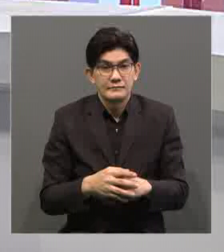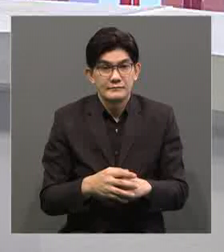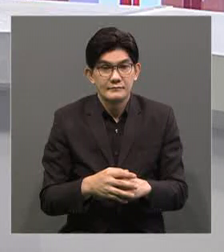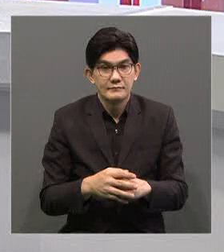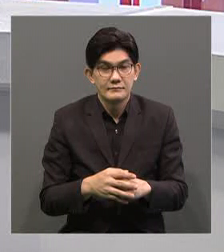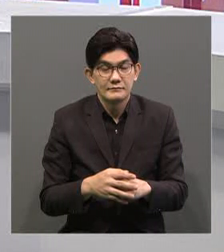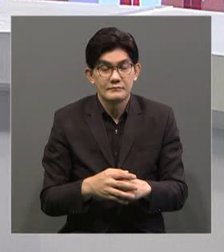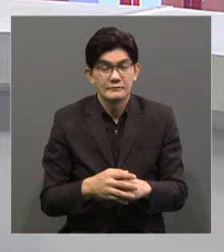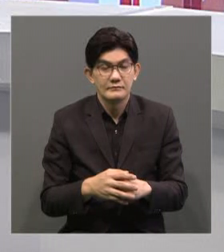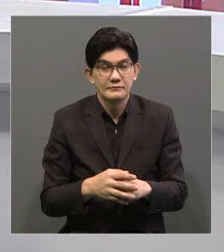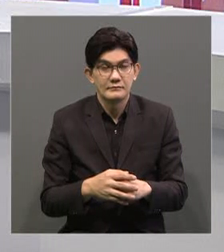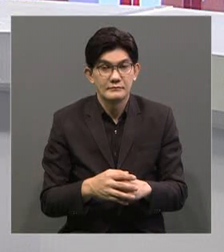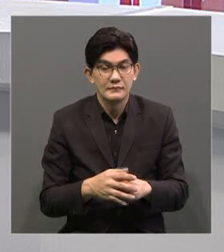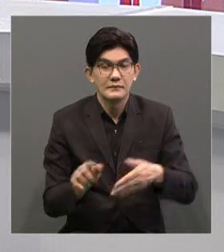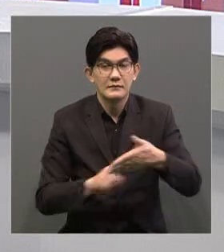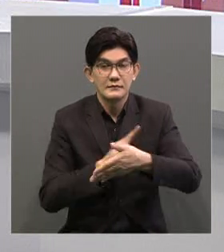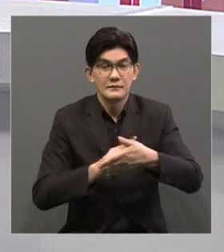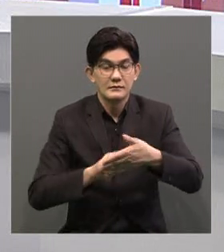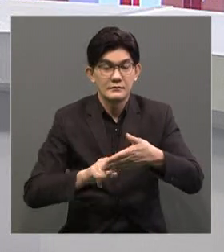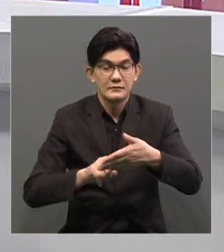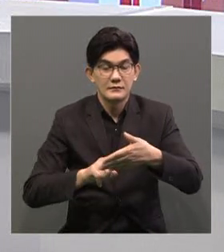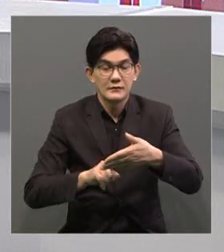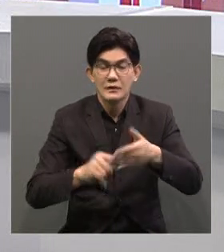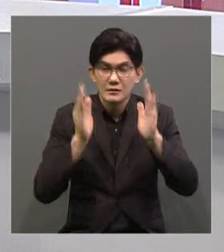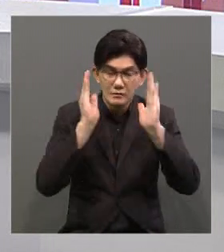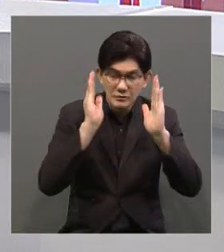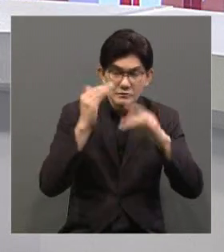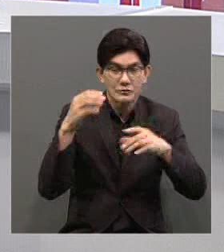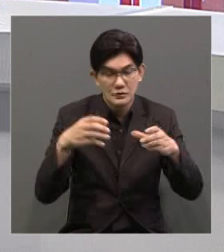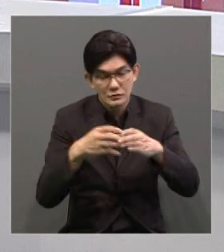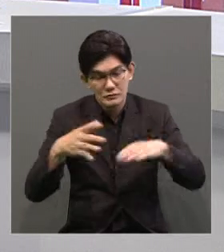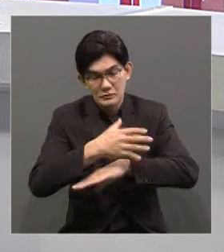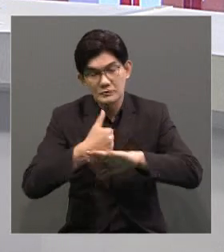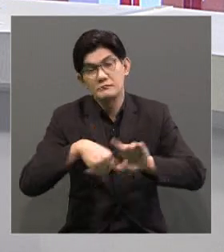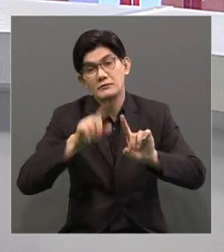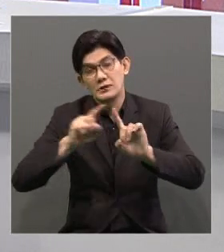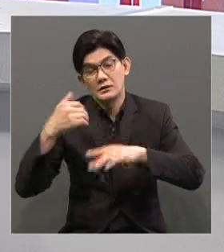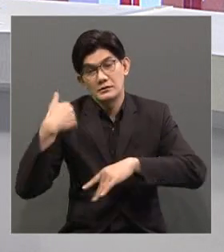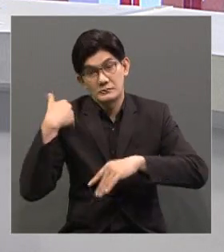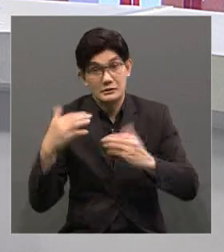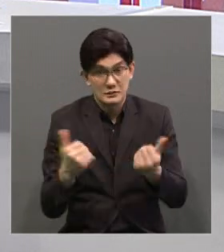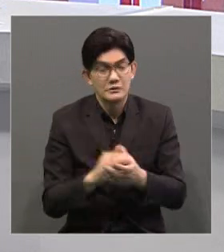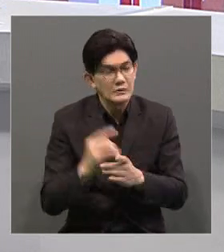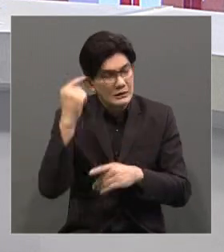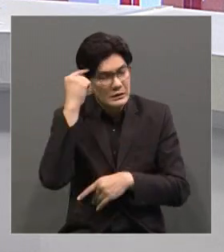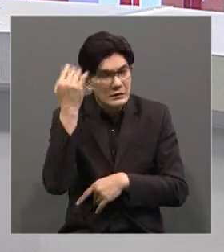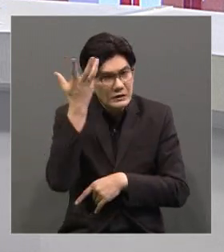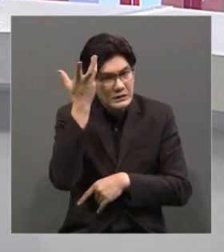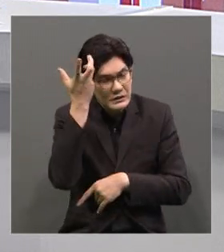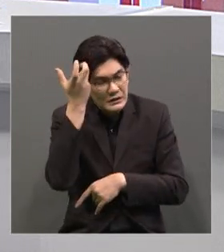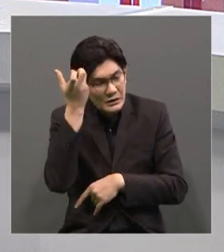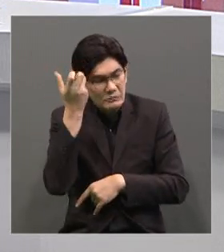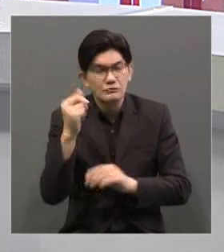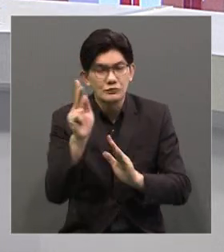ไปดูเรื่องของการเลือกตั้งขออภัยการหาเสียงของแต่ละพรรคการเมืองนะครับหลายพรรคก ็ มีความกังวลนะครับว่ากลัวจะไปทำ